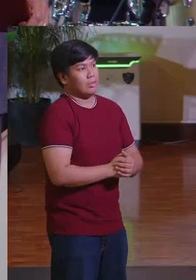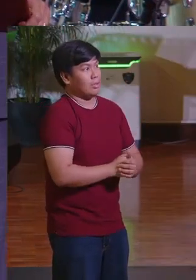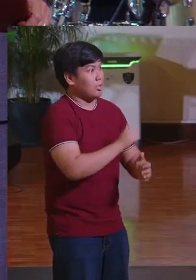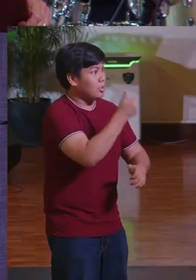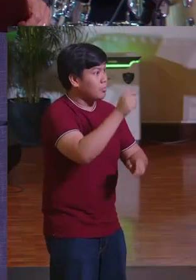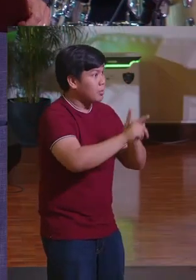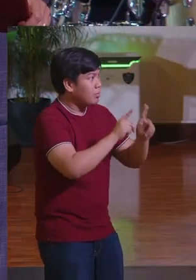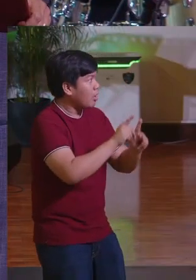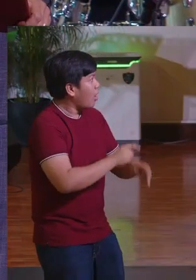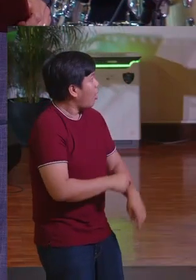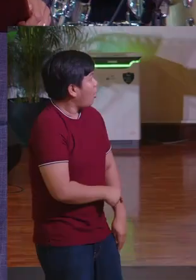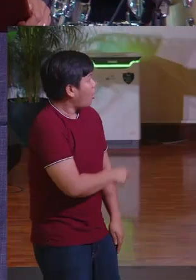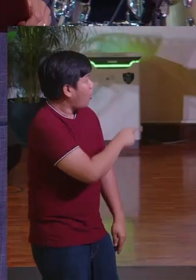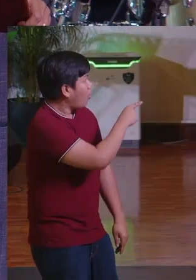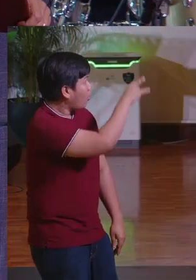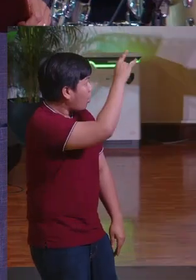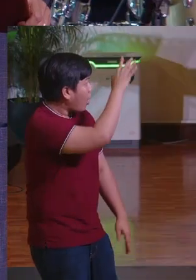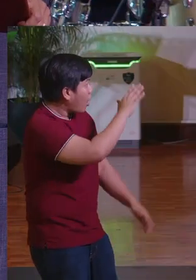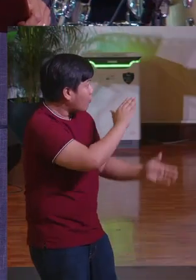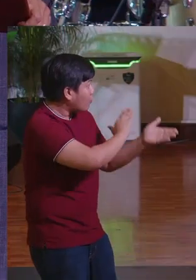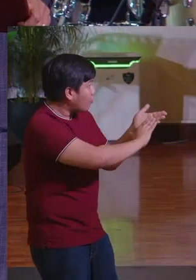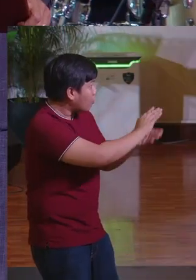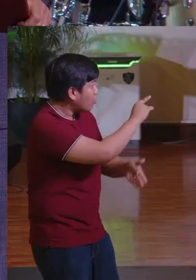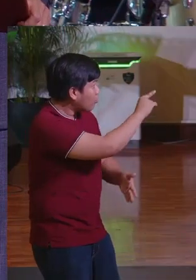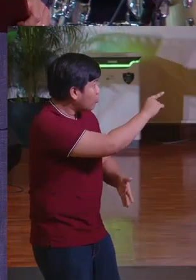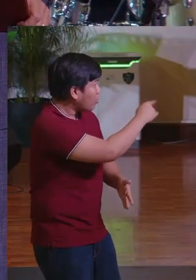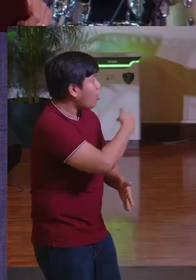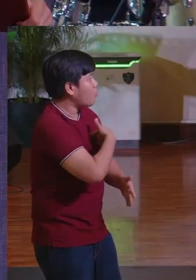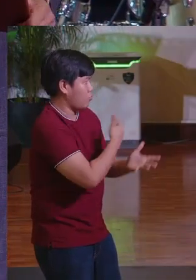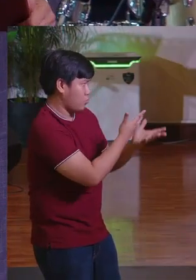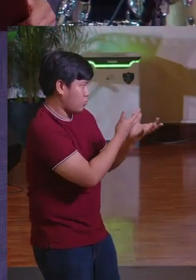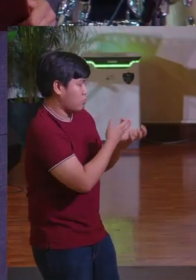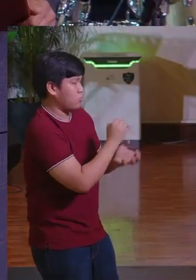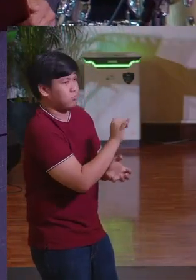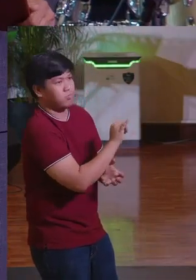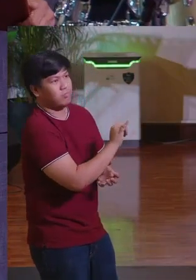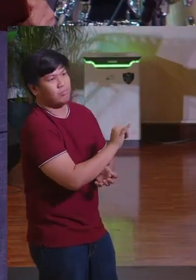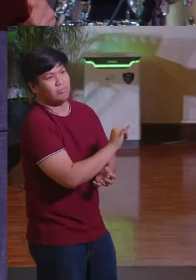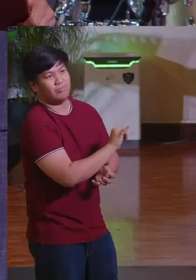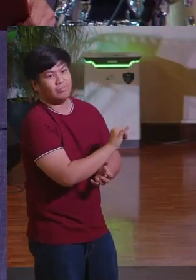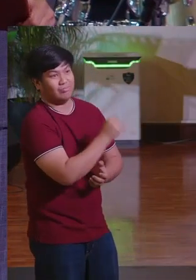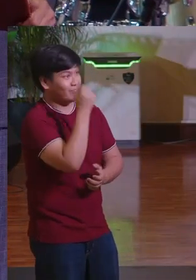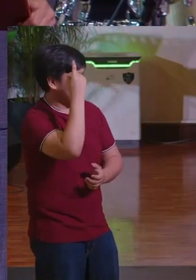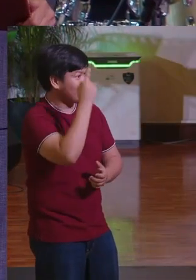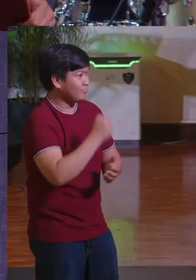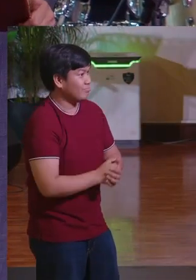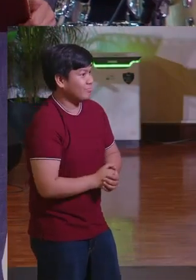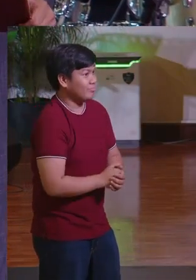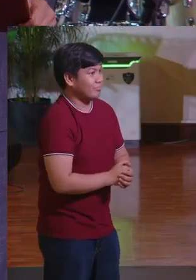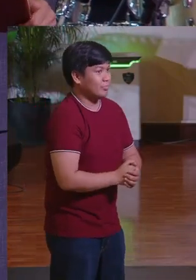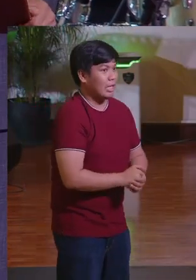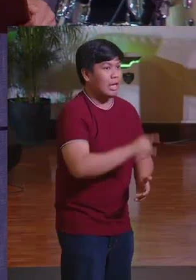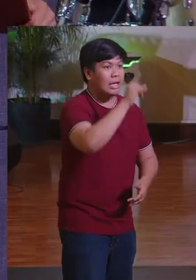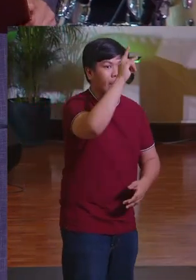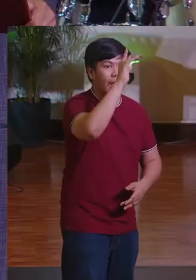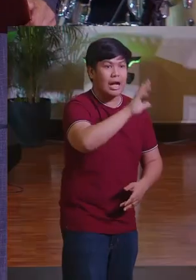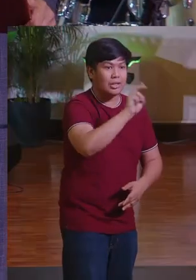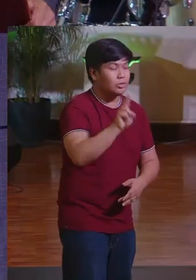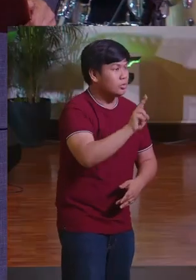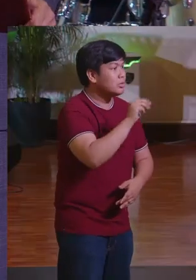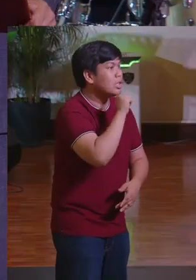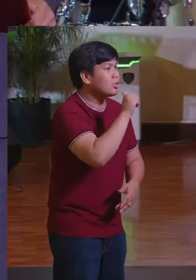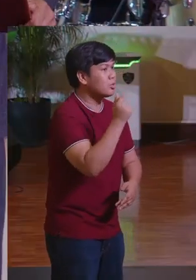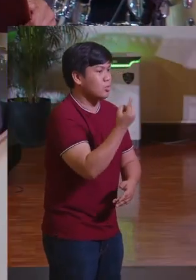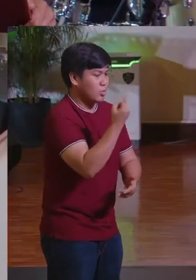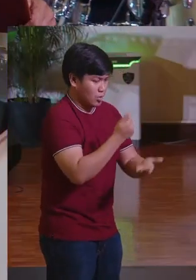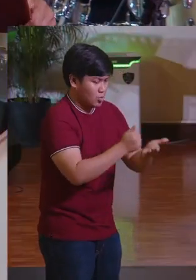taong ligaw. Ang walang hanggang kapangyarihan ng Diyos ay kumikilos, hindi lamang sa palabunutan,